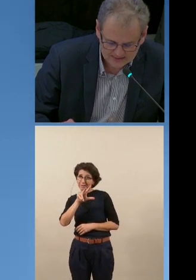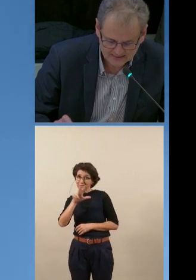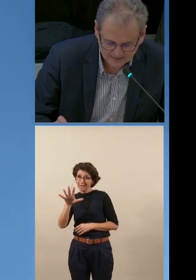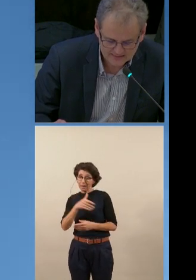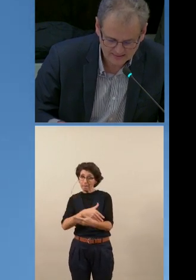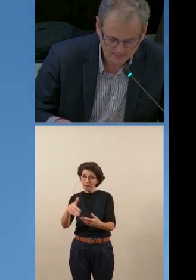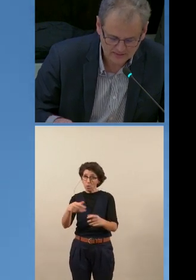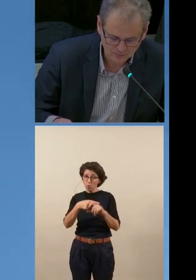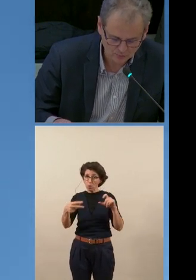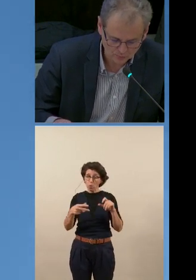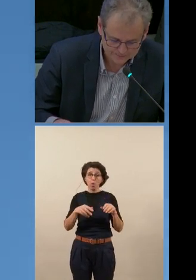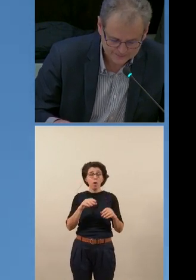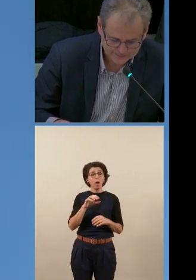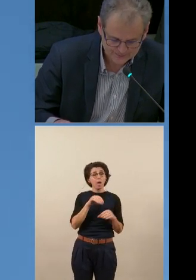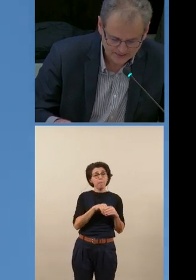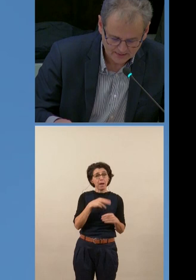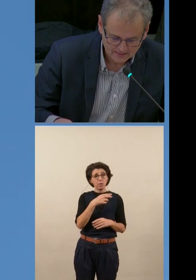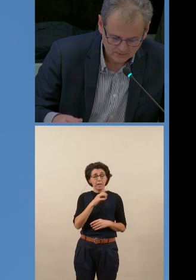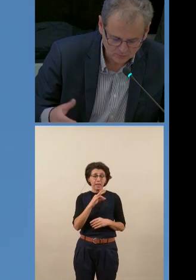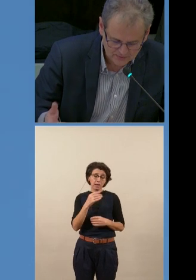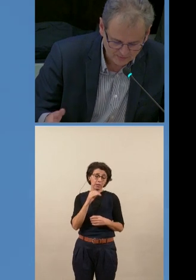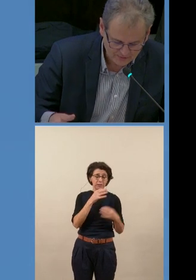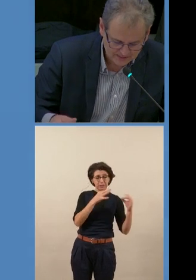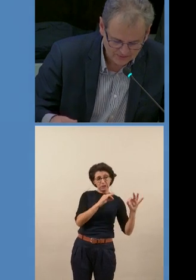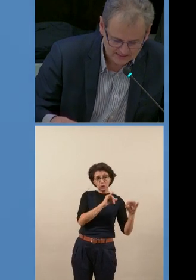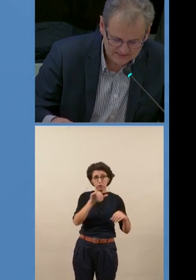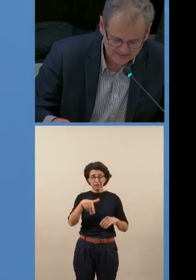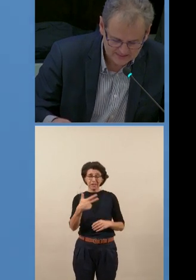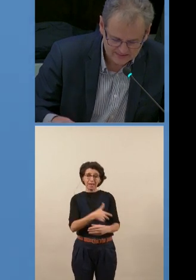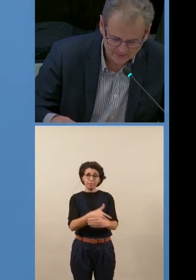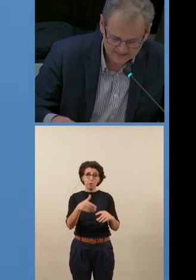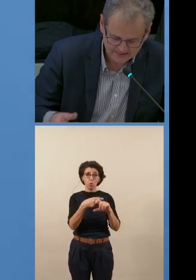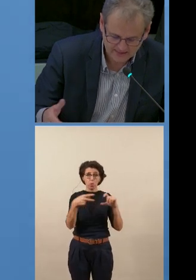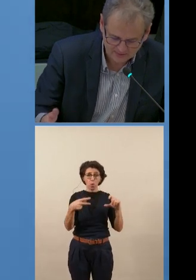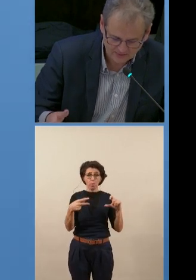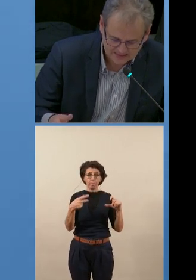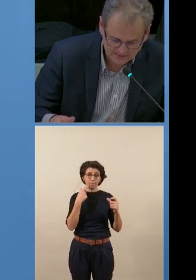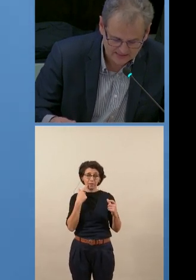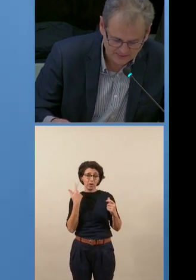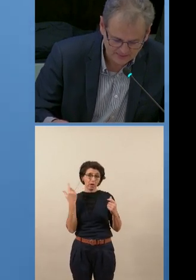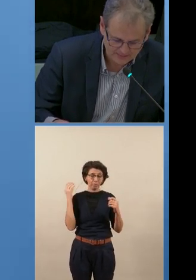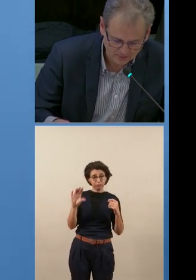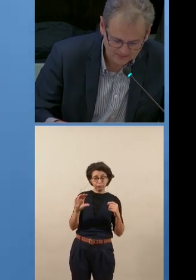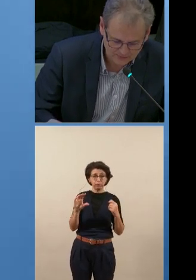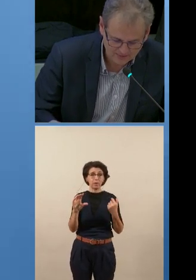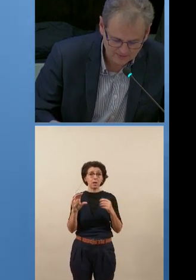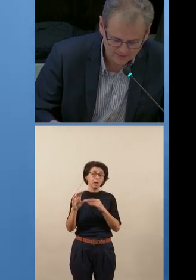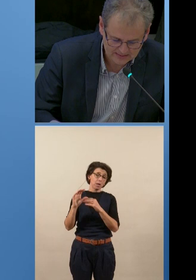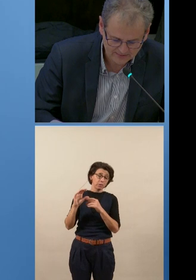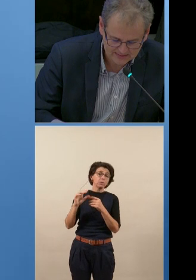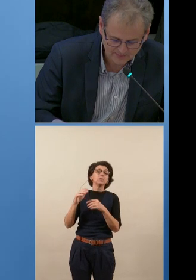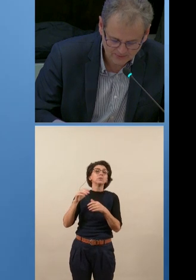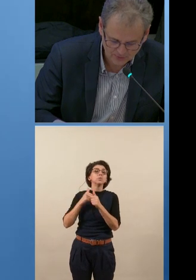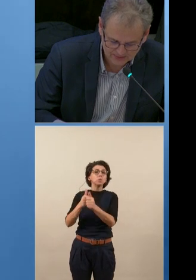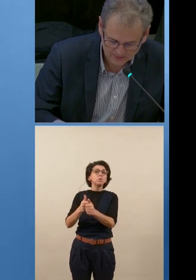entre 10 et 13 millions d'euros donc nous avons évidemment des des investissements à inscrire en lien avec la la programmation prévisionnelle